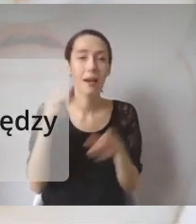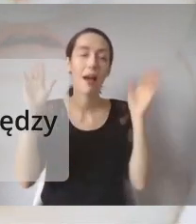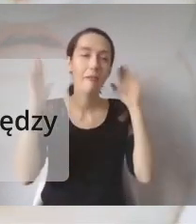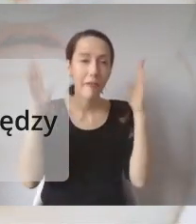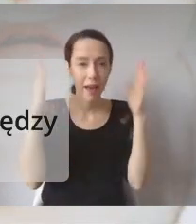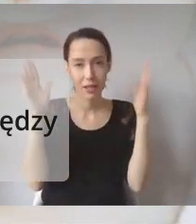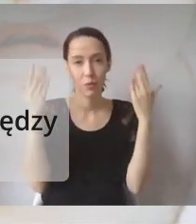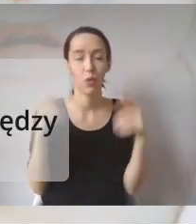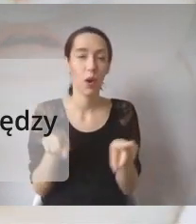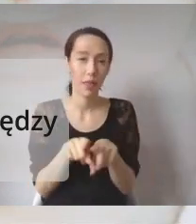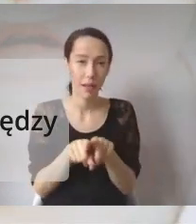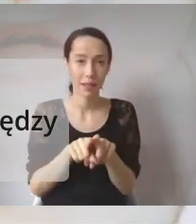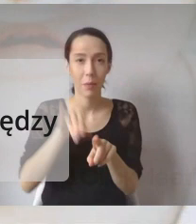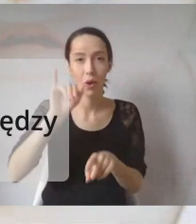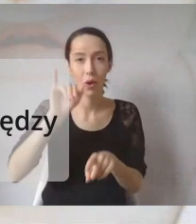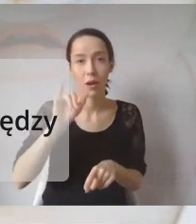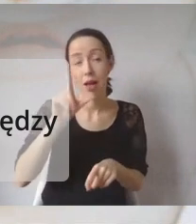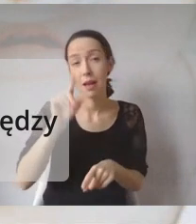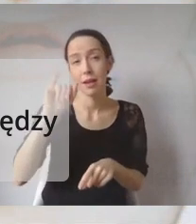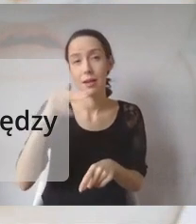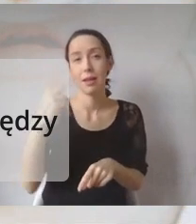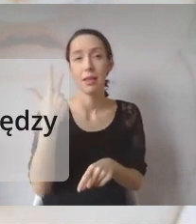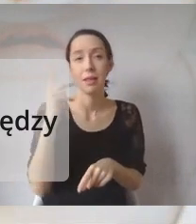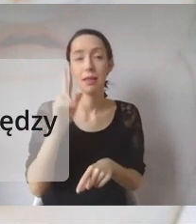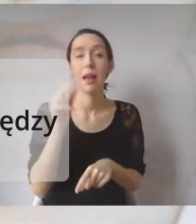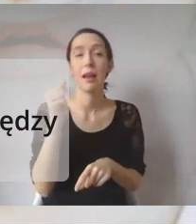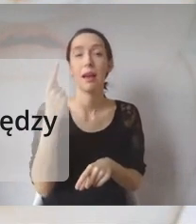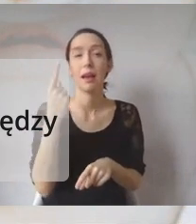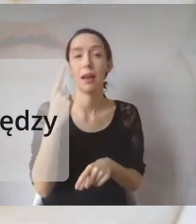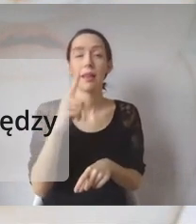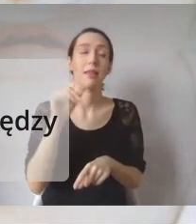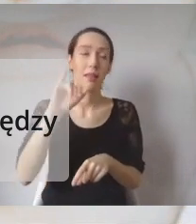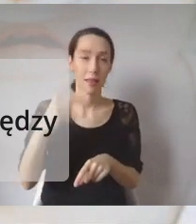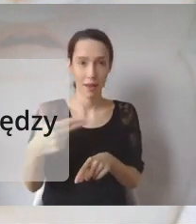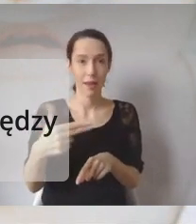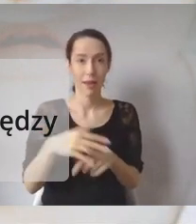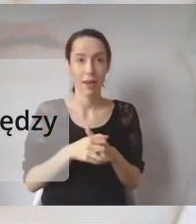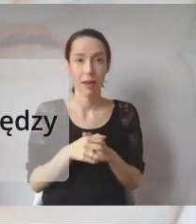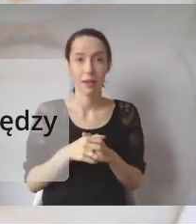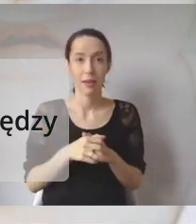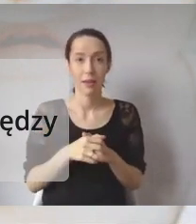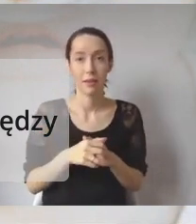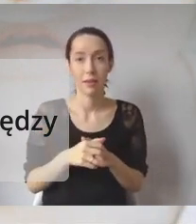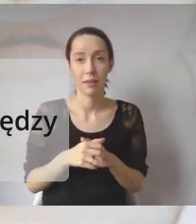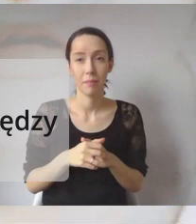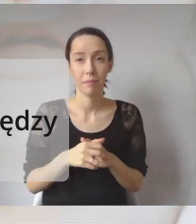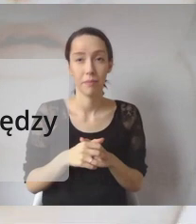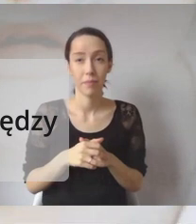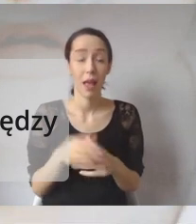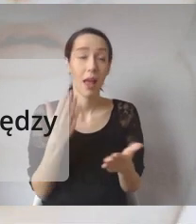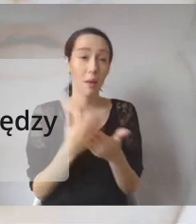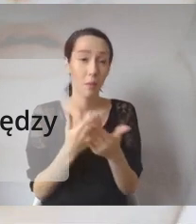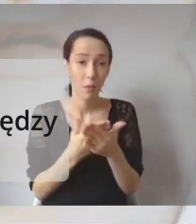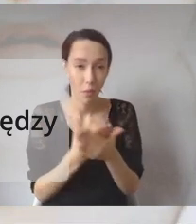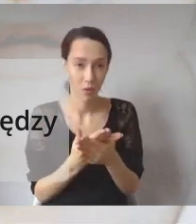jest po prostu działa na tej samej zasadzie, tylko jest nastawiony na poszerzanie i wymianę wiedzy pomiędzy, poszerzanie kontaktów